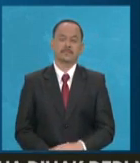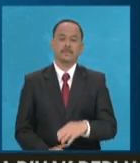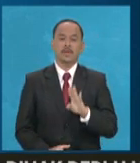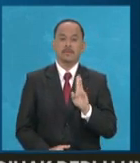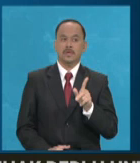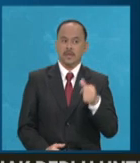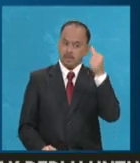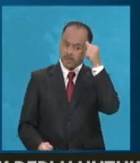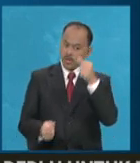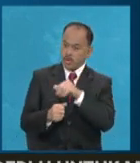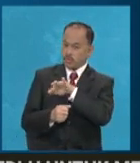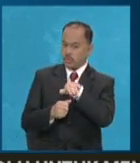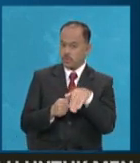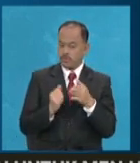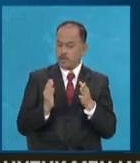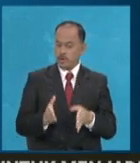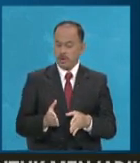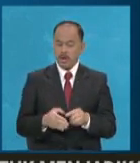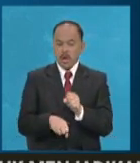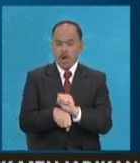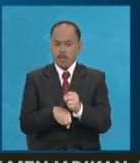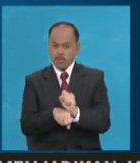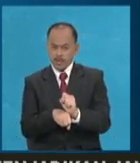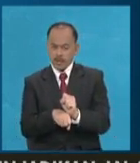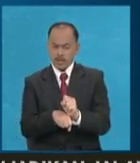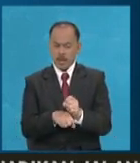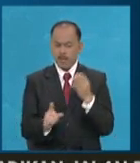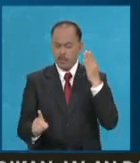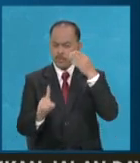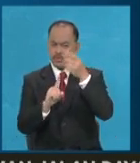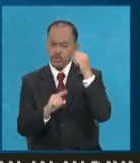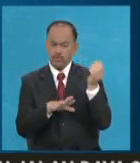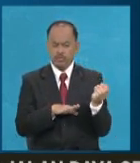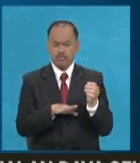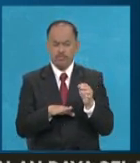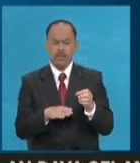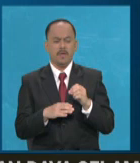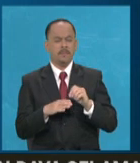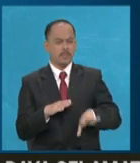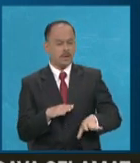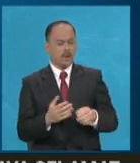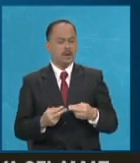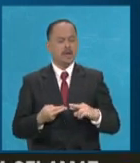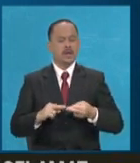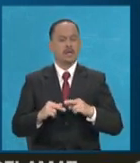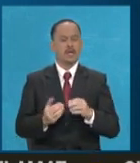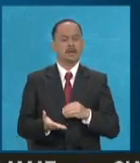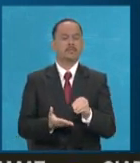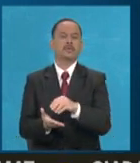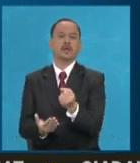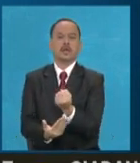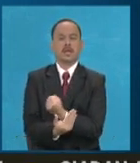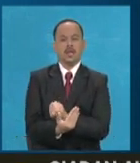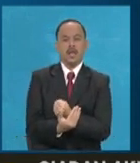mengingatkan kepada orang ramai yang operasi-operasi bertujuan bagi melumpuhkan langkah pengedaran dada akan terus